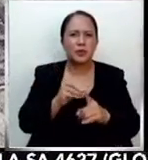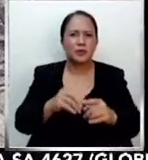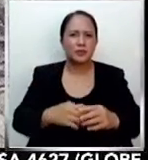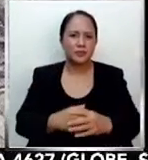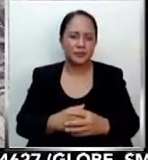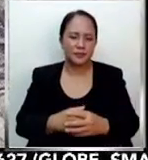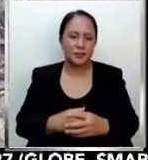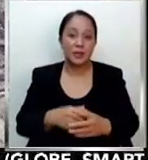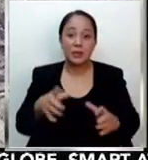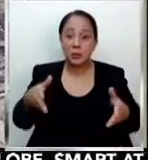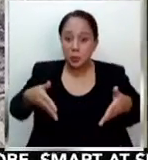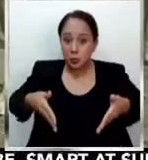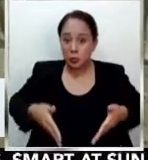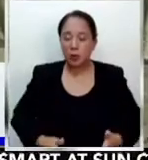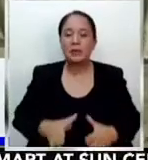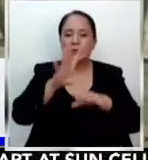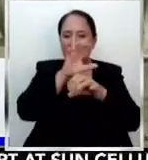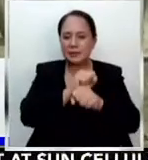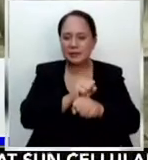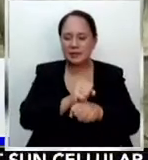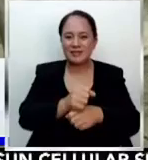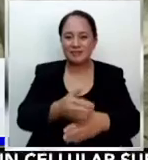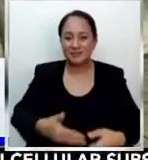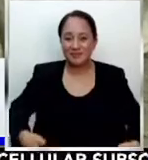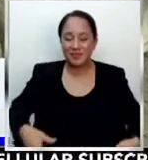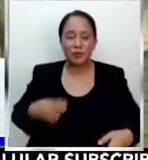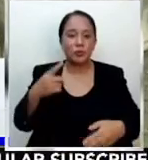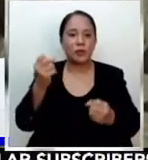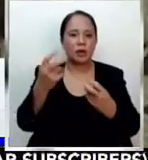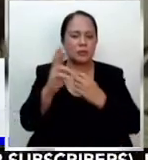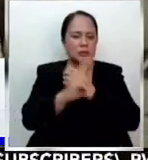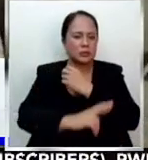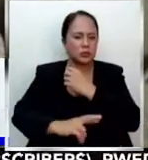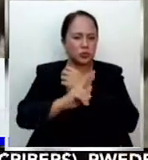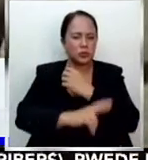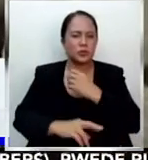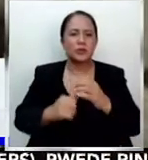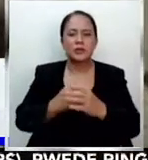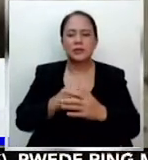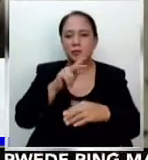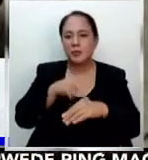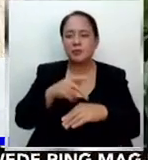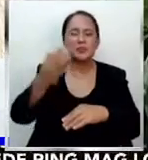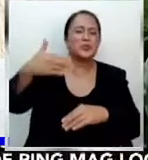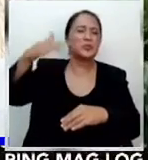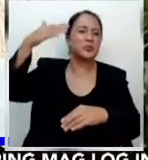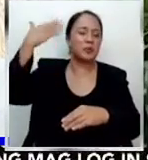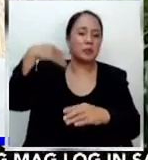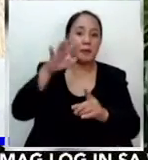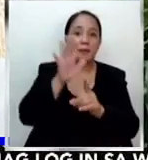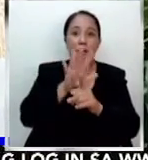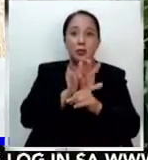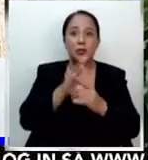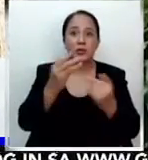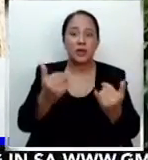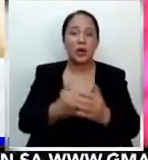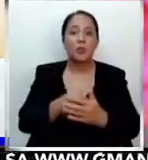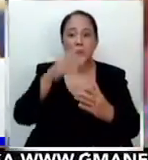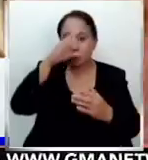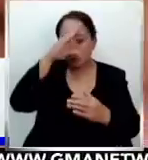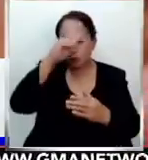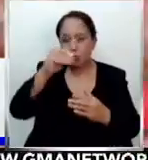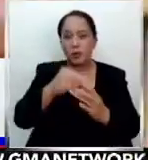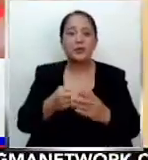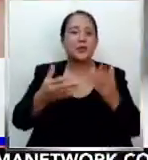bahag ay tradisyonal na lower garment sa maraming rehiyon ng Pilipinas noong unang panahon. Pero ang pinakasikat sa pagsusot ng bahag, ang mga kalalakihan ng Cordillera.